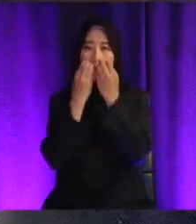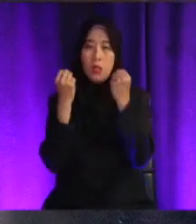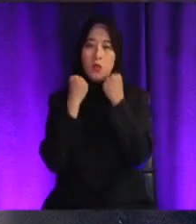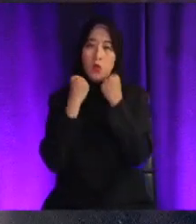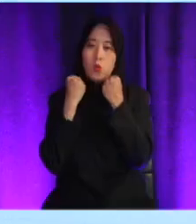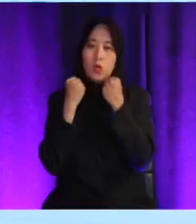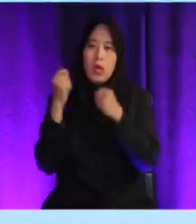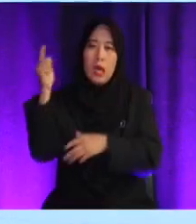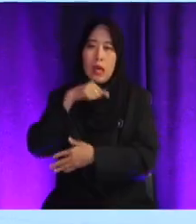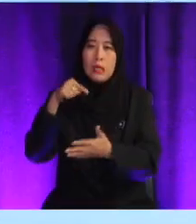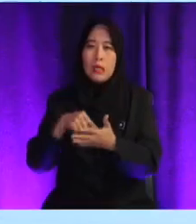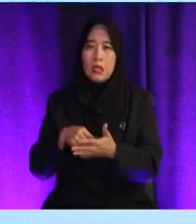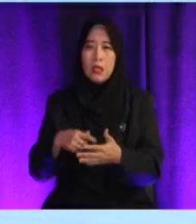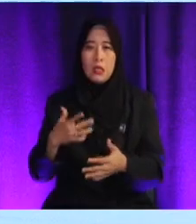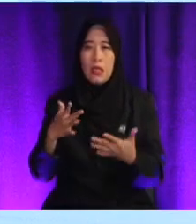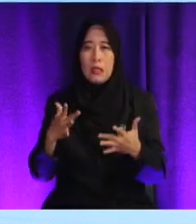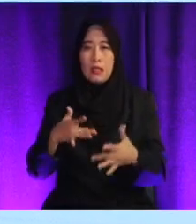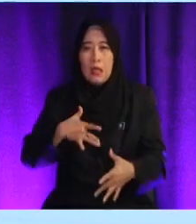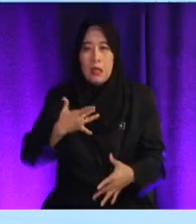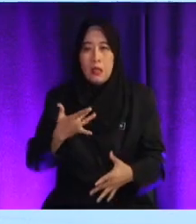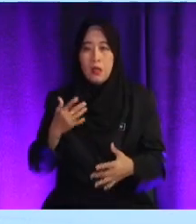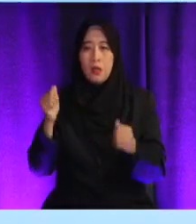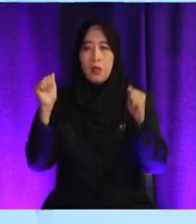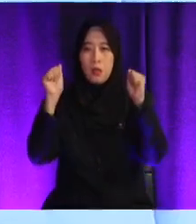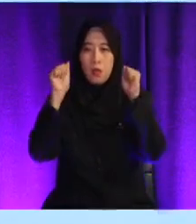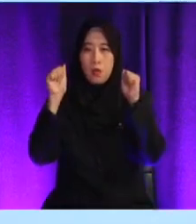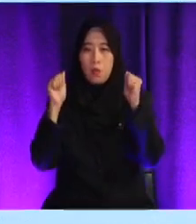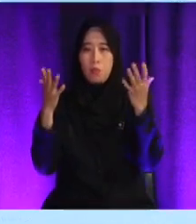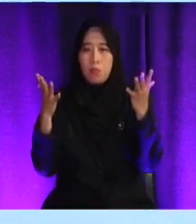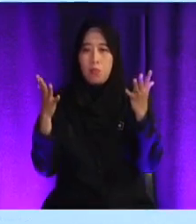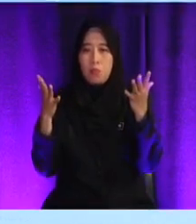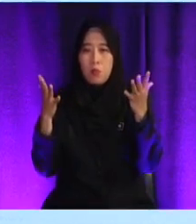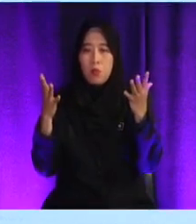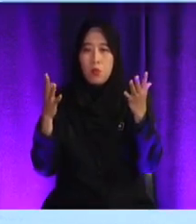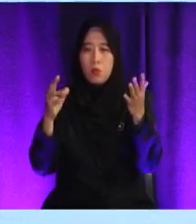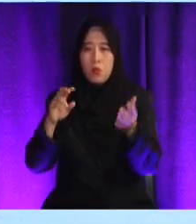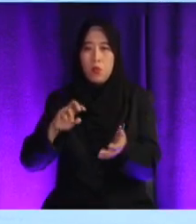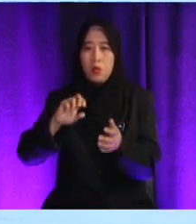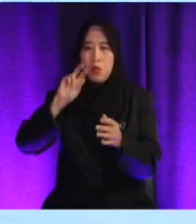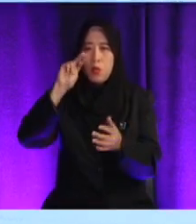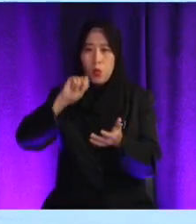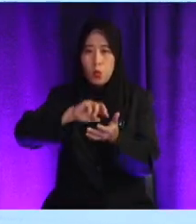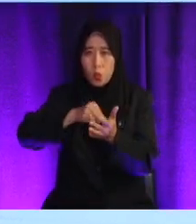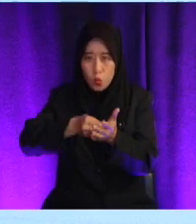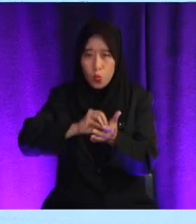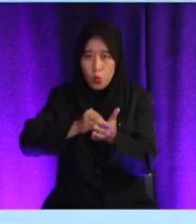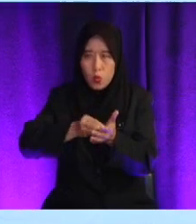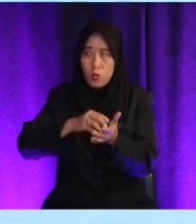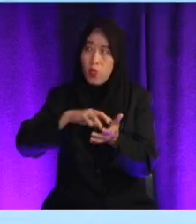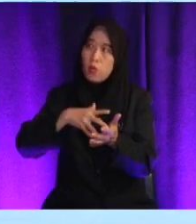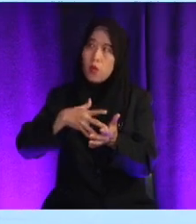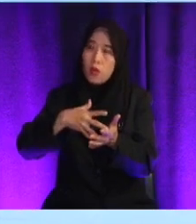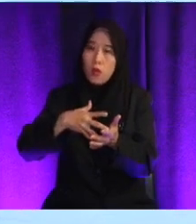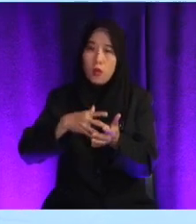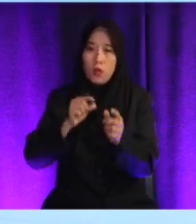macam tak rasa pula airconnya. Sekejap. Takkanlah Swiss rosak ataupun gas